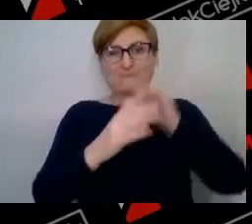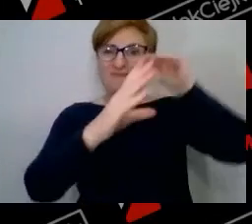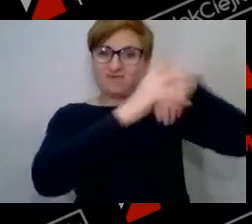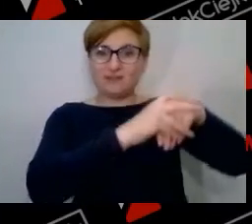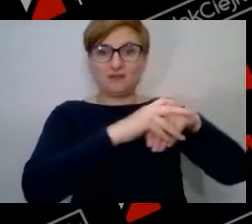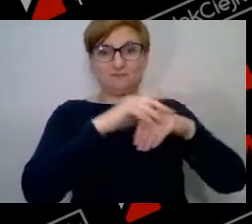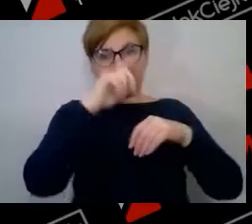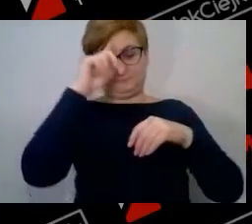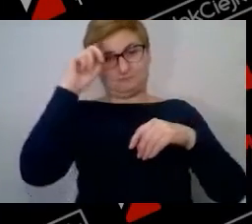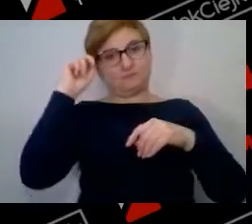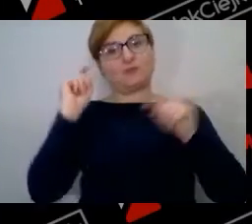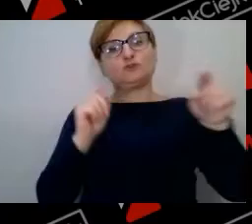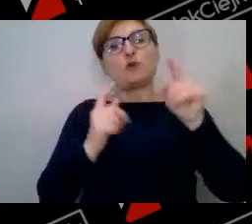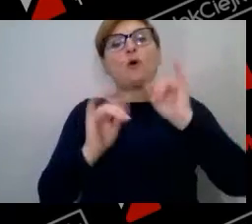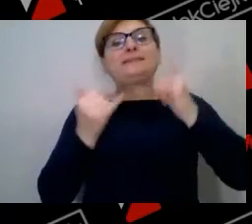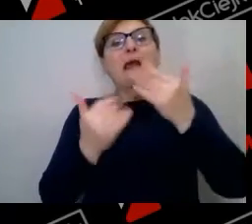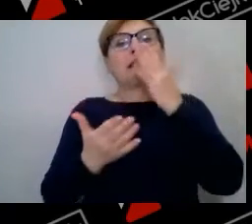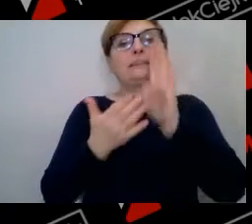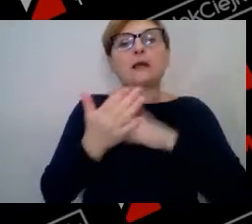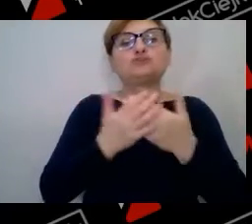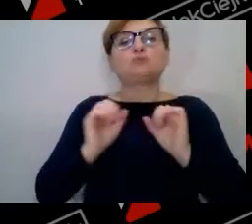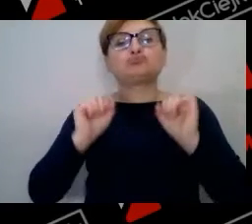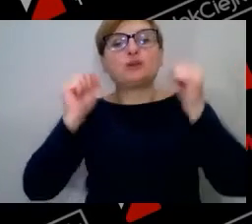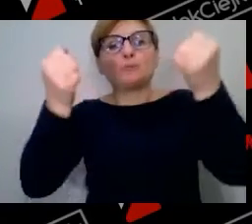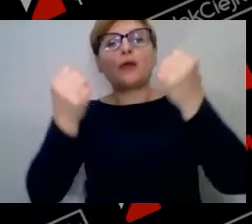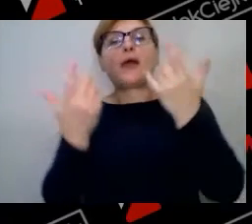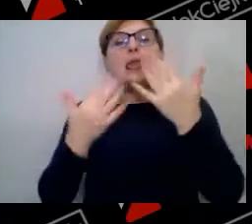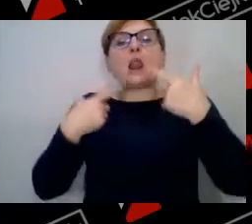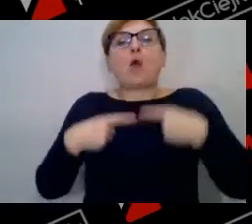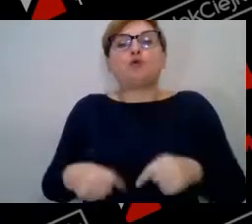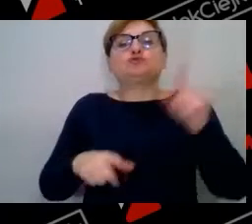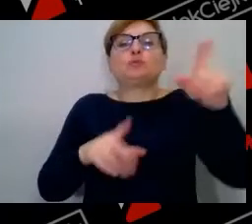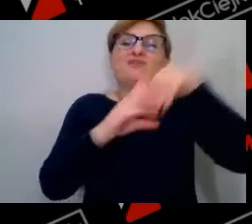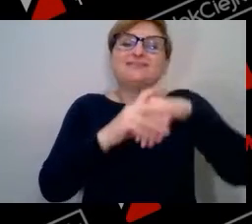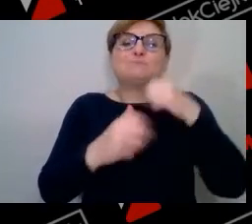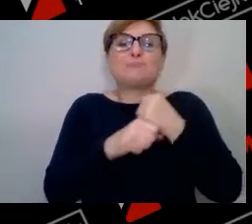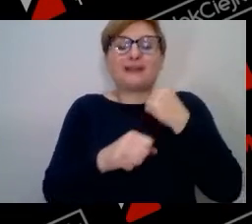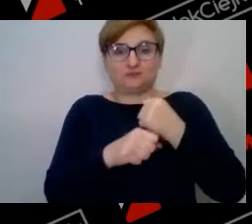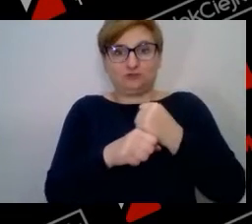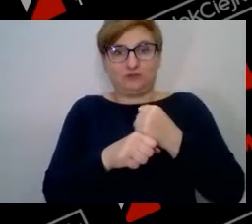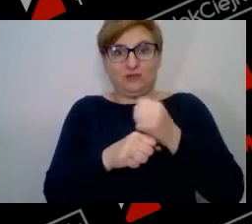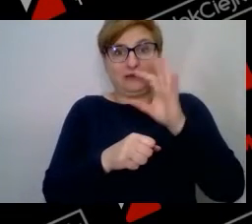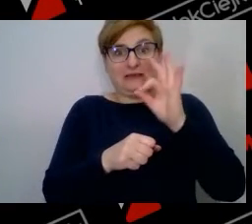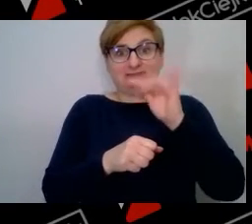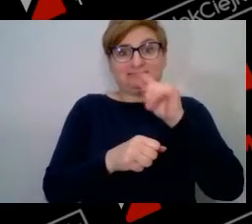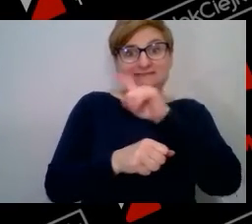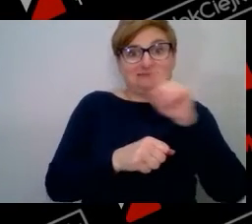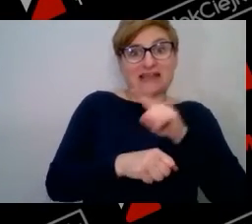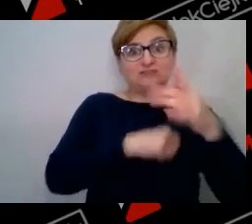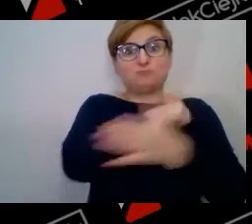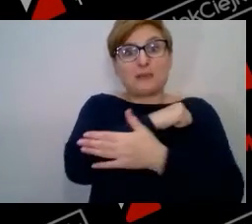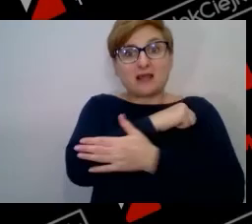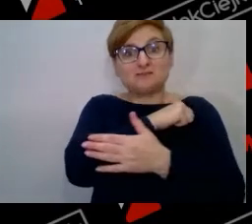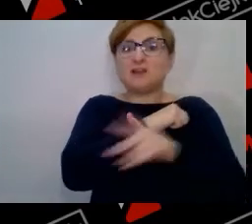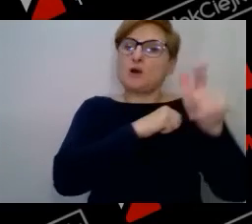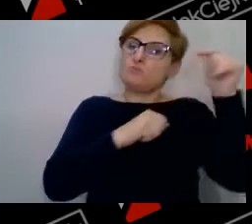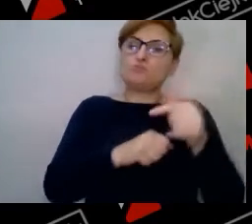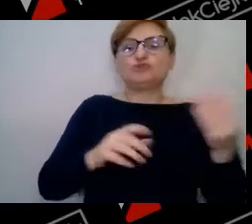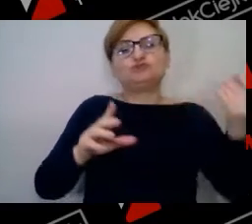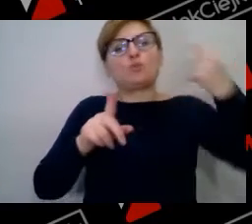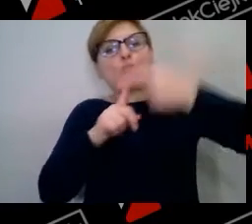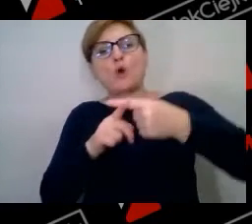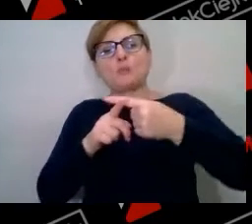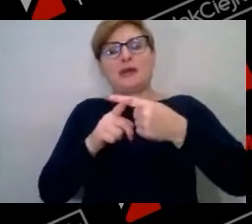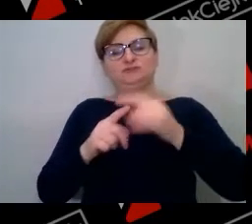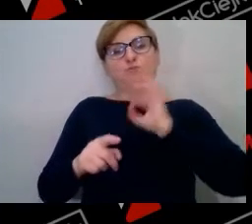przez wielkość przedsiębiorstwa i przez ilość zatrudnionych w niej osób. Staże i praktyki powinny być wliczane do stażu pracy i